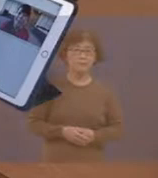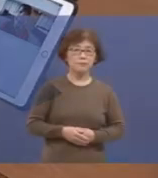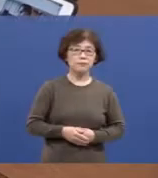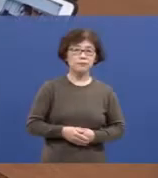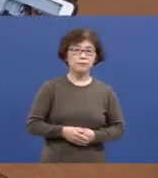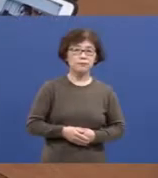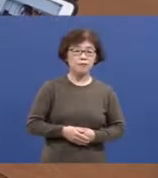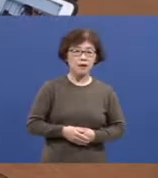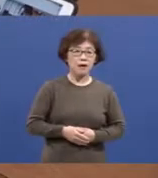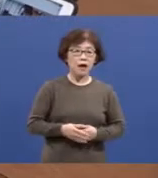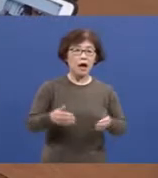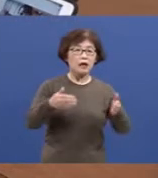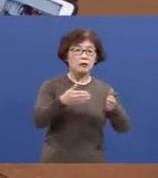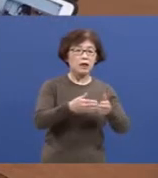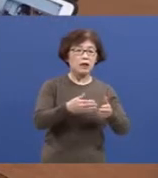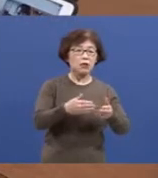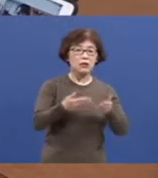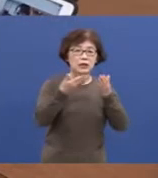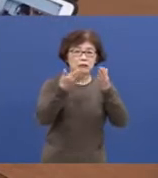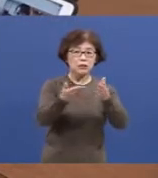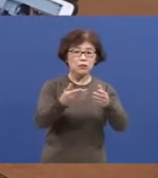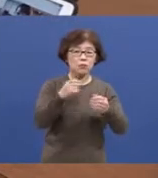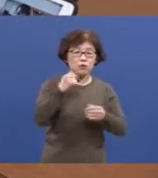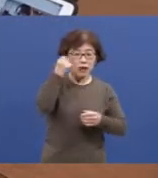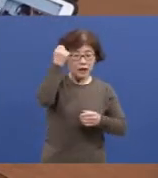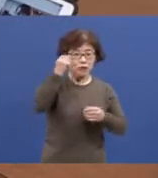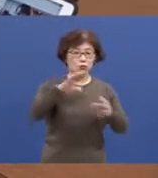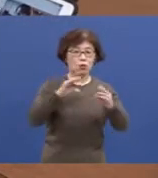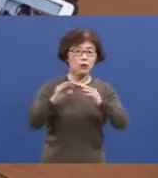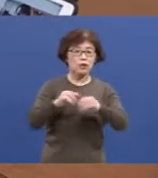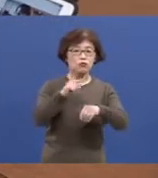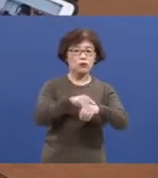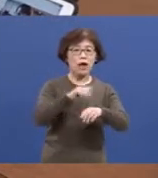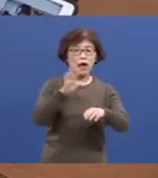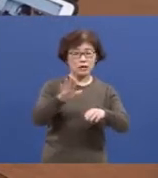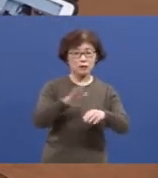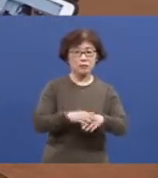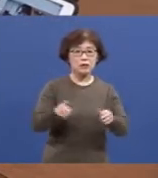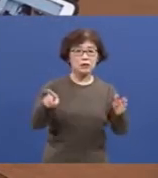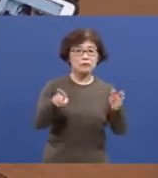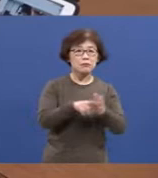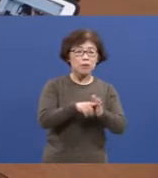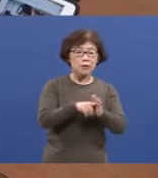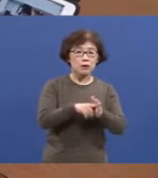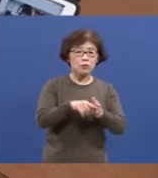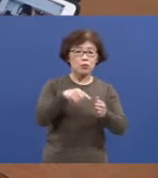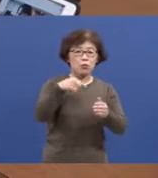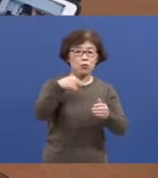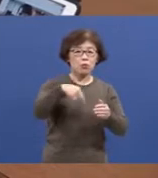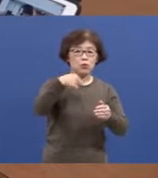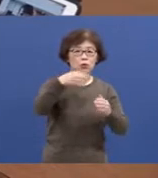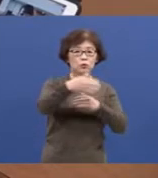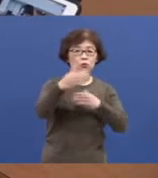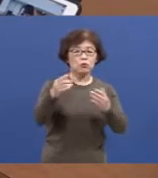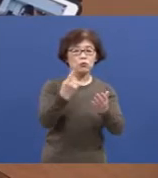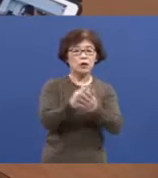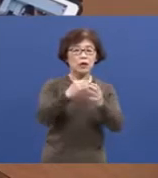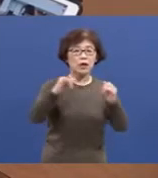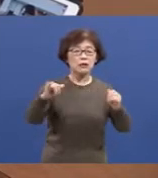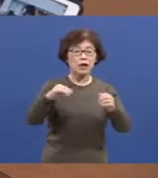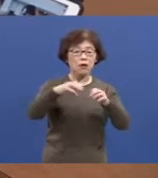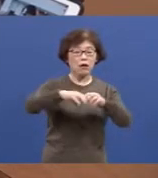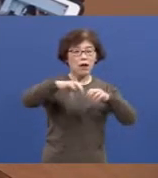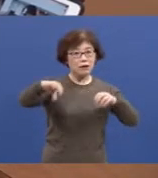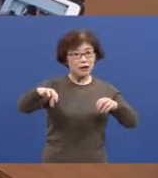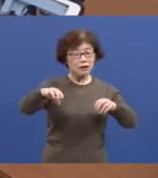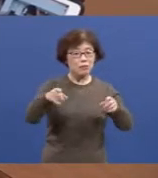最後に質問や感想などの時間を設けています。これまでに実施した教室の参加者からは、場所が離れていても